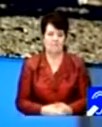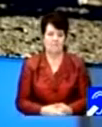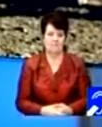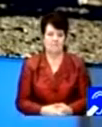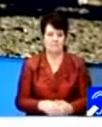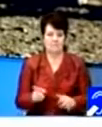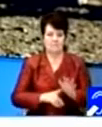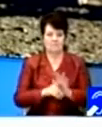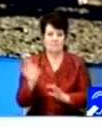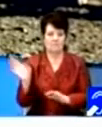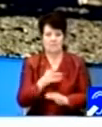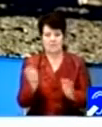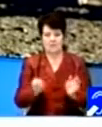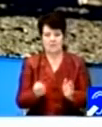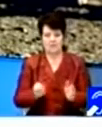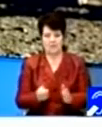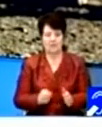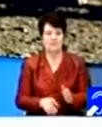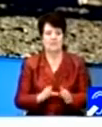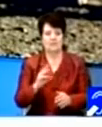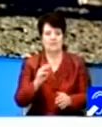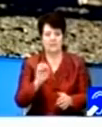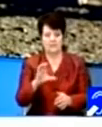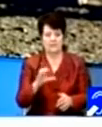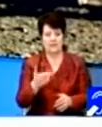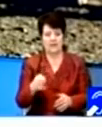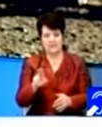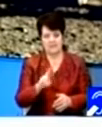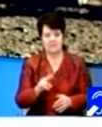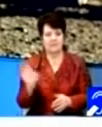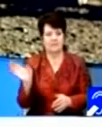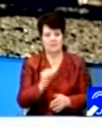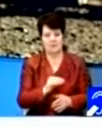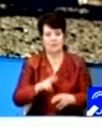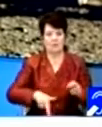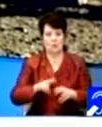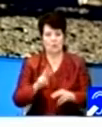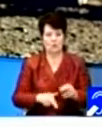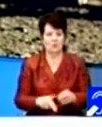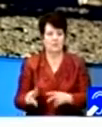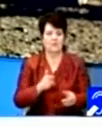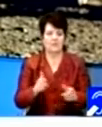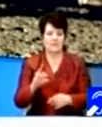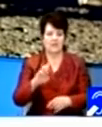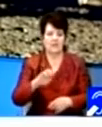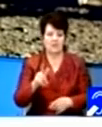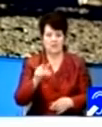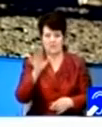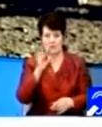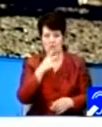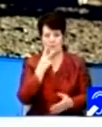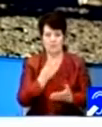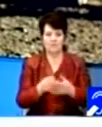Start licitațiilor. Compania românească Transgaz poate demara licitațiile pentru construirea gazoductului Iași-Chișinău.